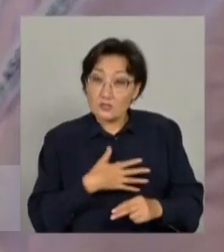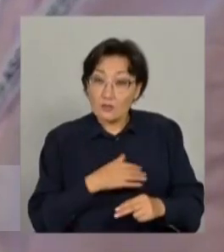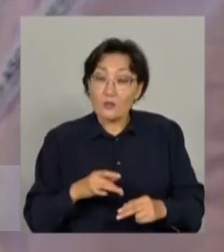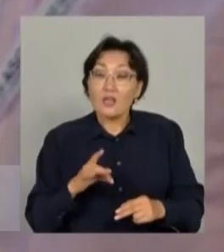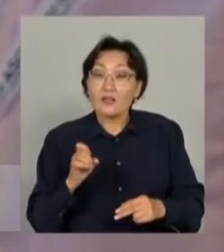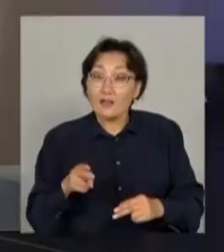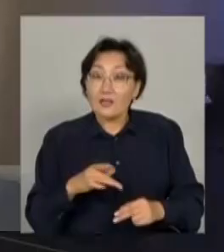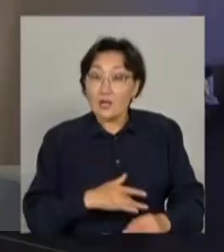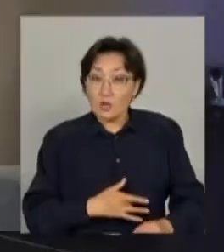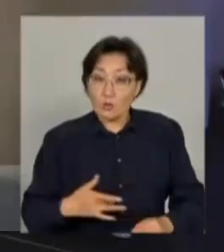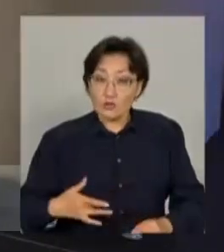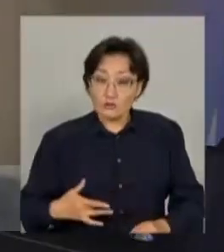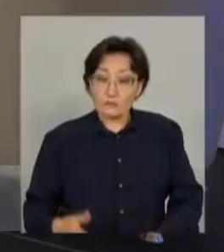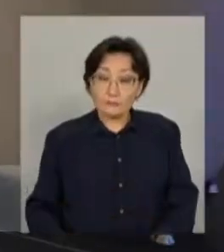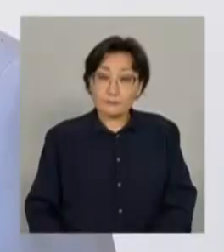и рака легких.